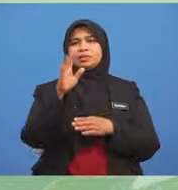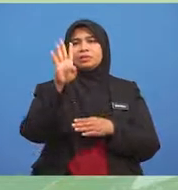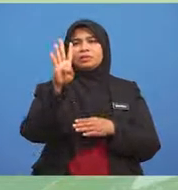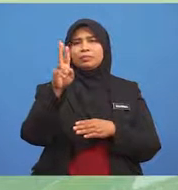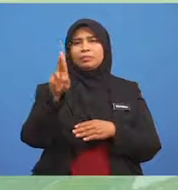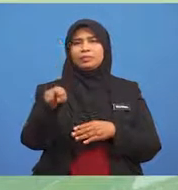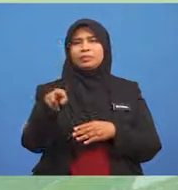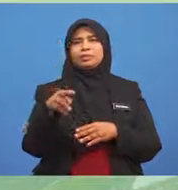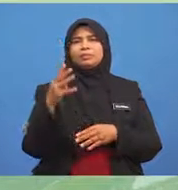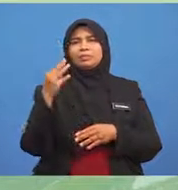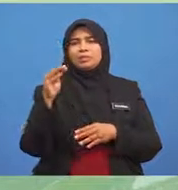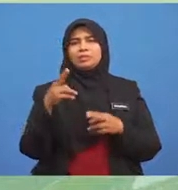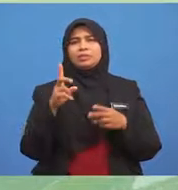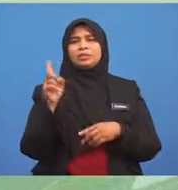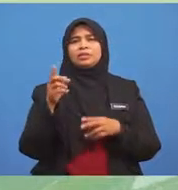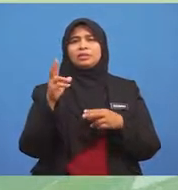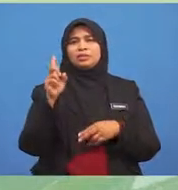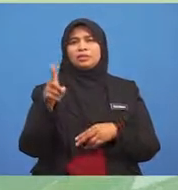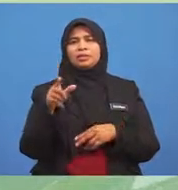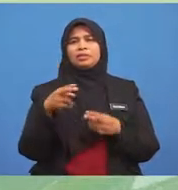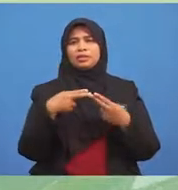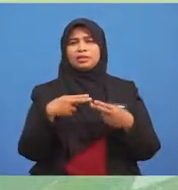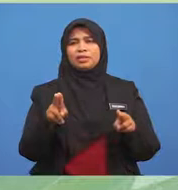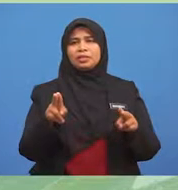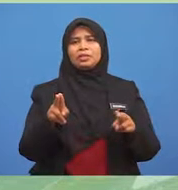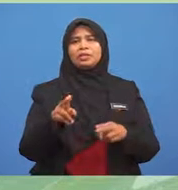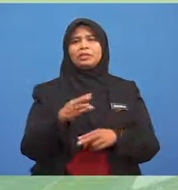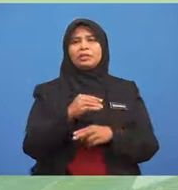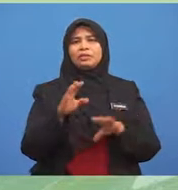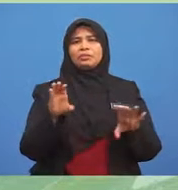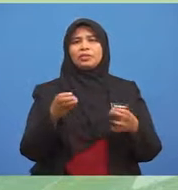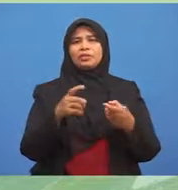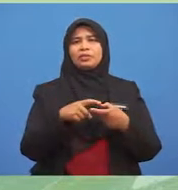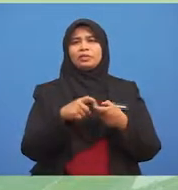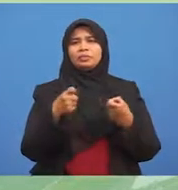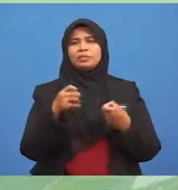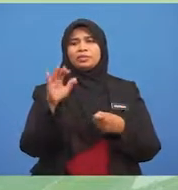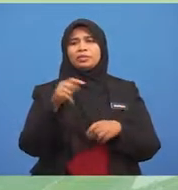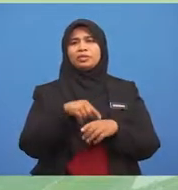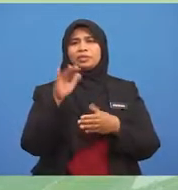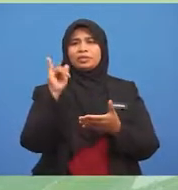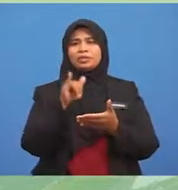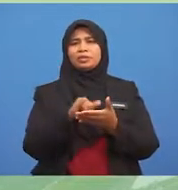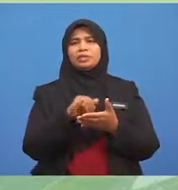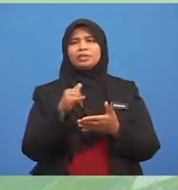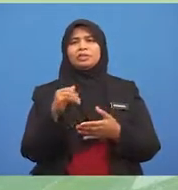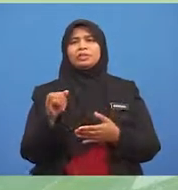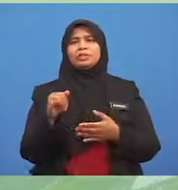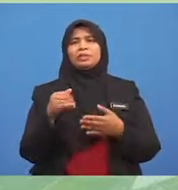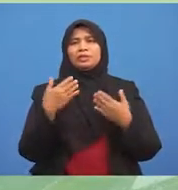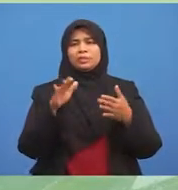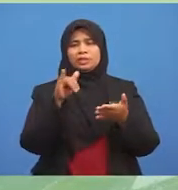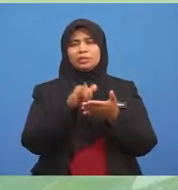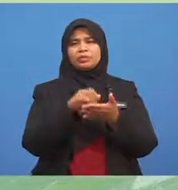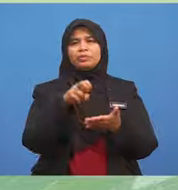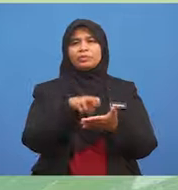dia hendaklah menghilangkan keraguan dan membuat keputusan yang diyakini. Kemudian, sujud